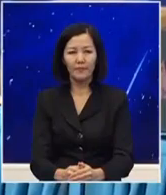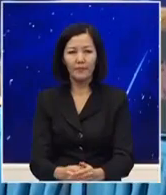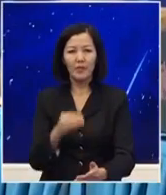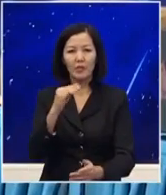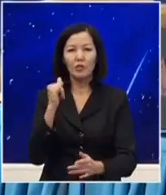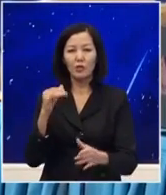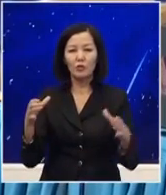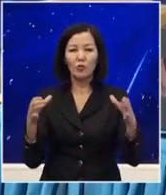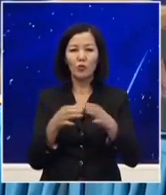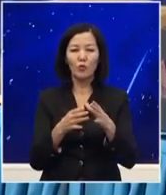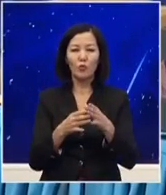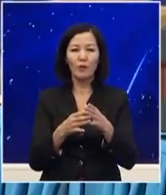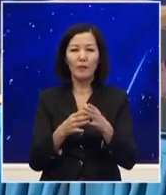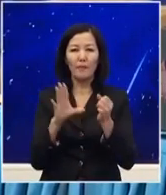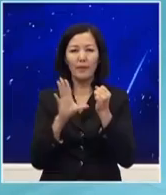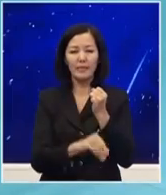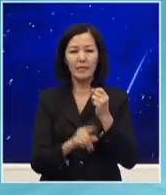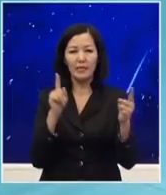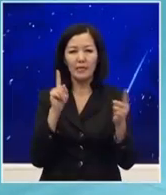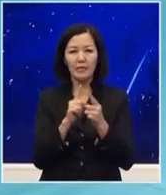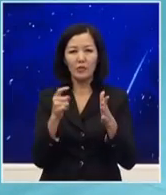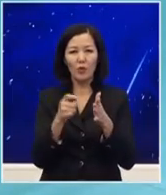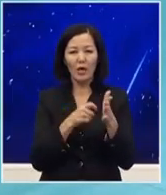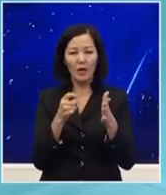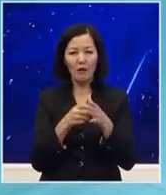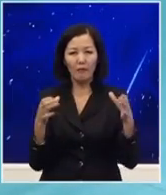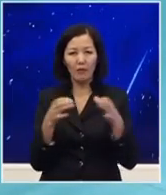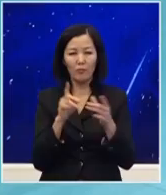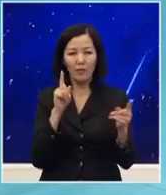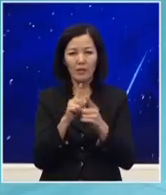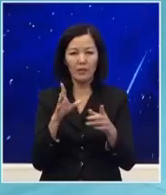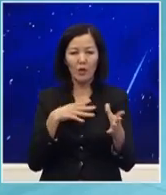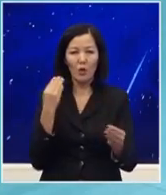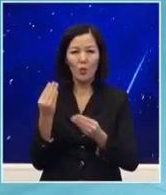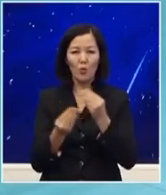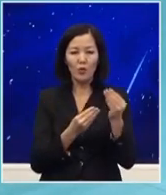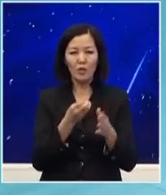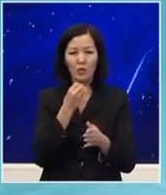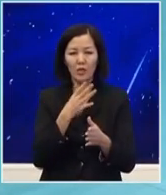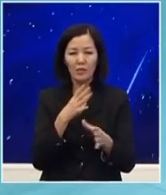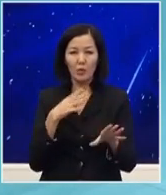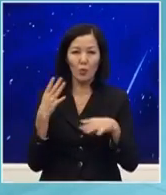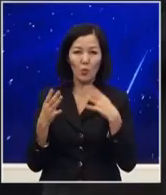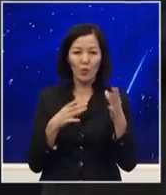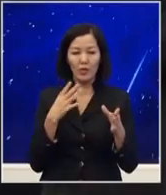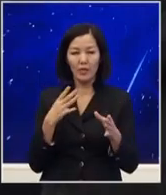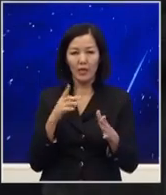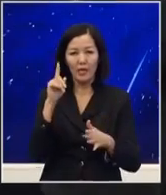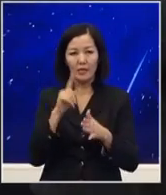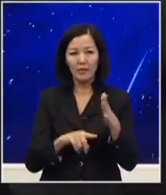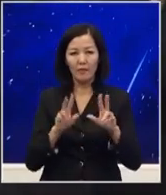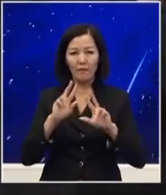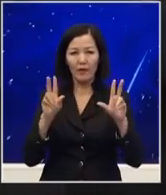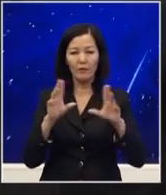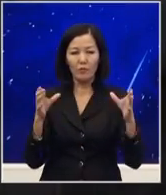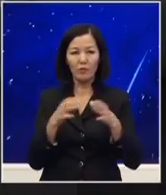Жетісу клубы турнирдегі соңғы кездесуін Қарағанды командасымен өткізді. Жерлестеріміз бұл ойында тамаша дайындық деңгейін көрсетті. Сенім артқан